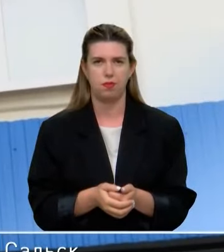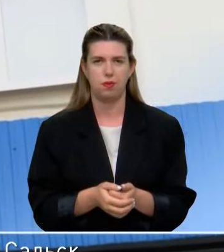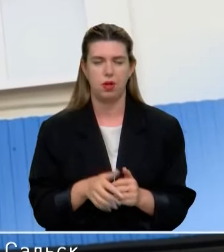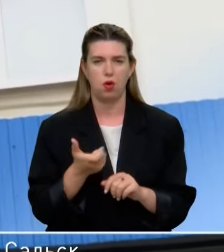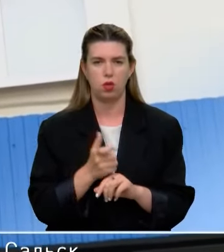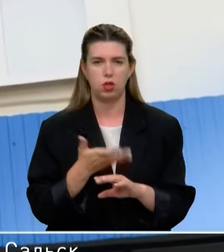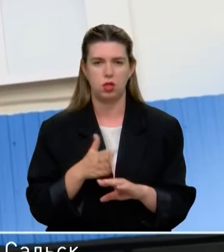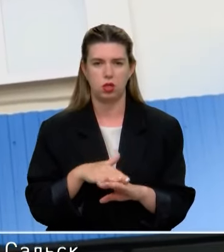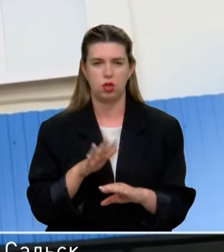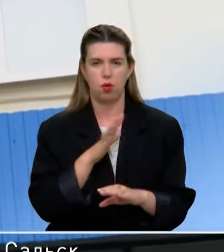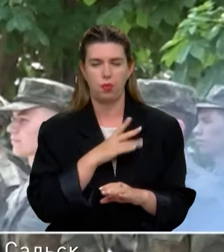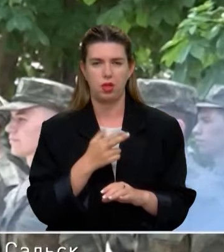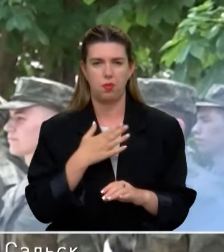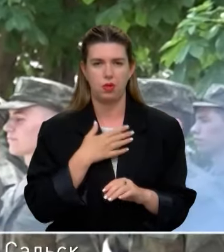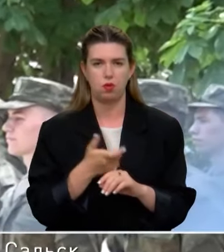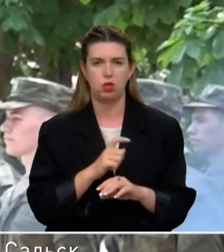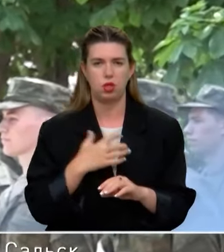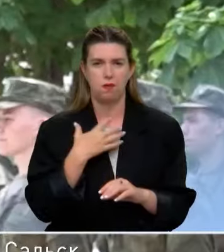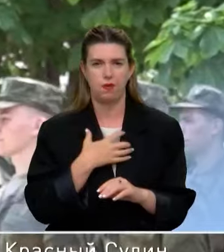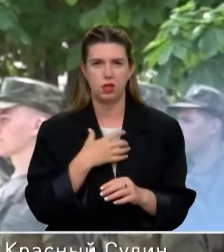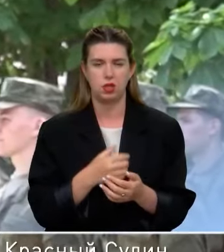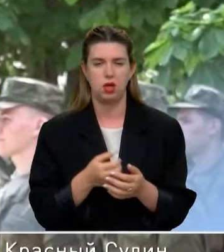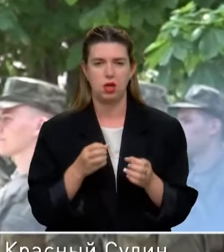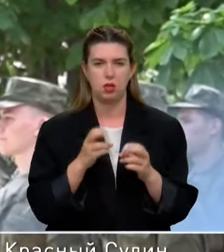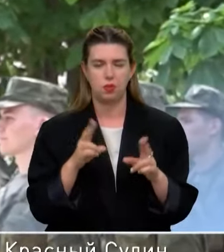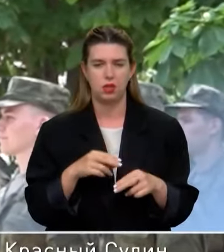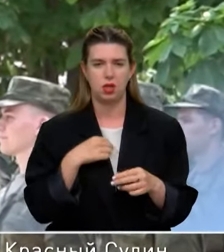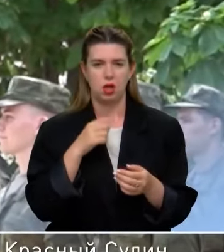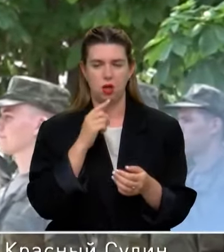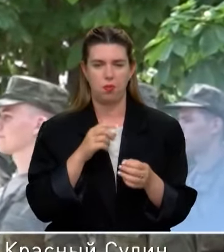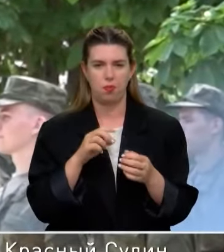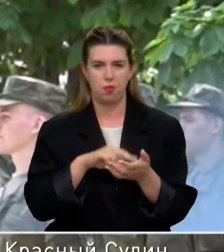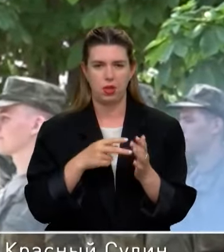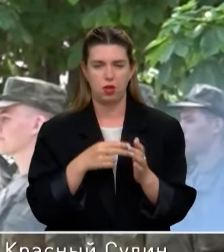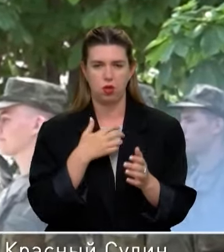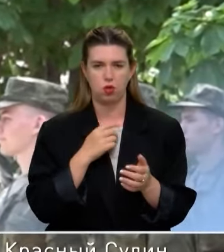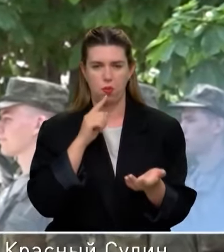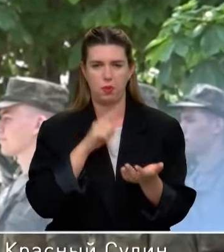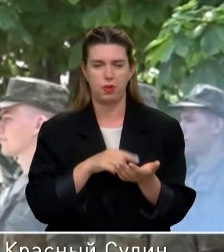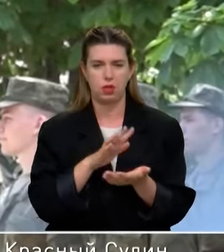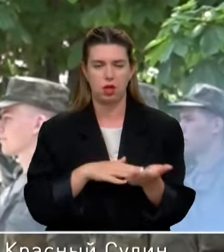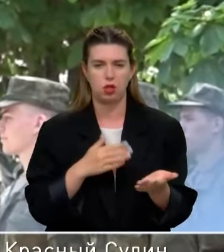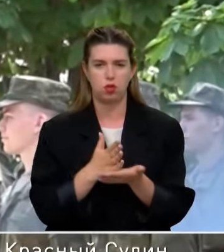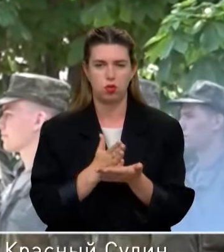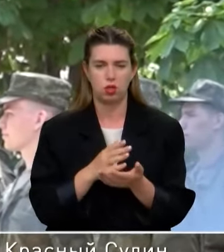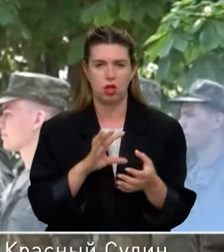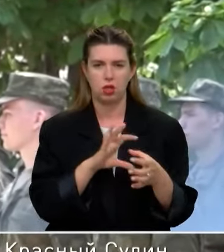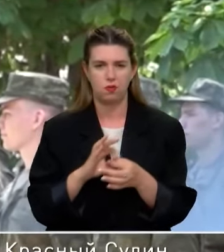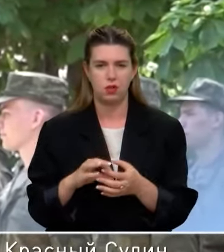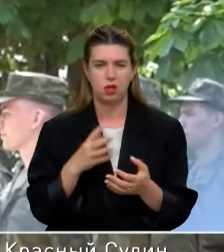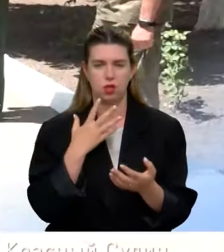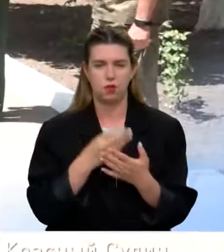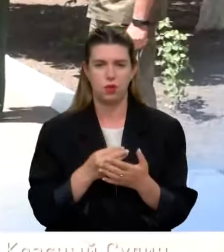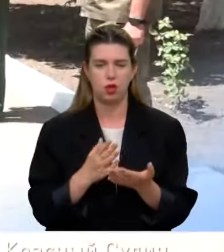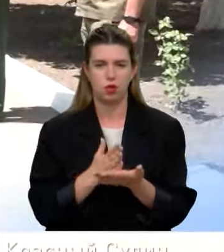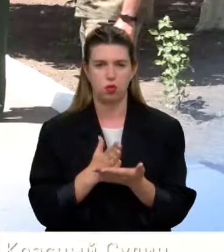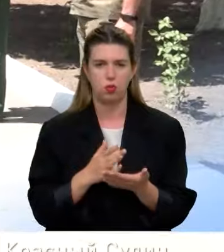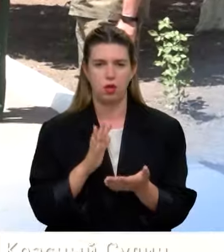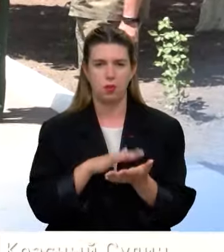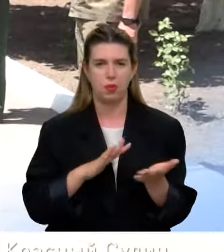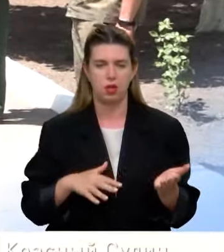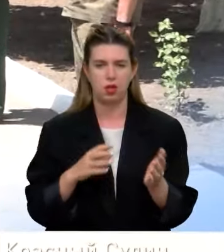очень тяжело было Для меня это очень важно Я специально планировал туда попасть так как хочу дальше свою жизнь связать именно с этой сй